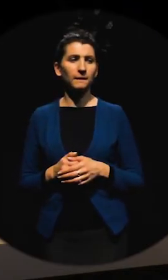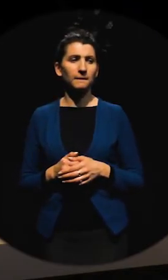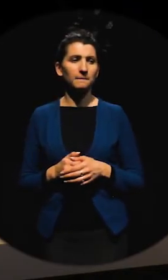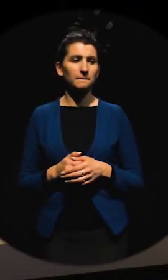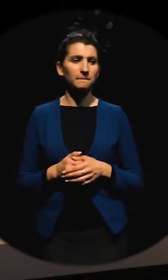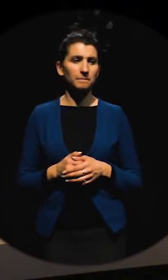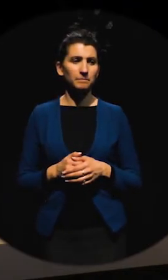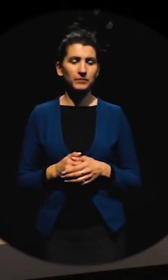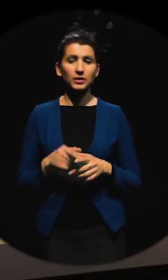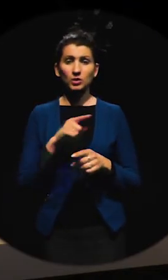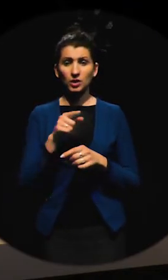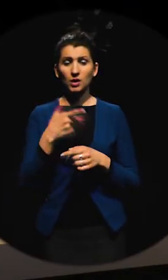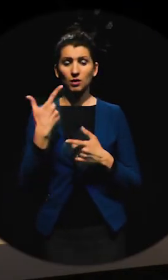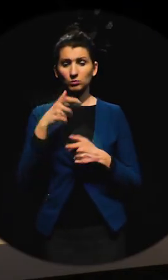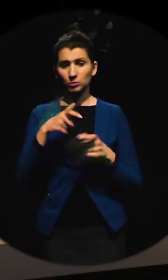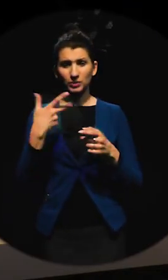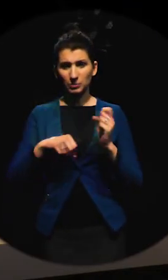mieć prawo